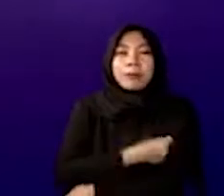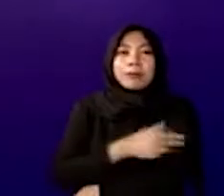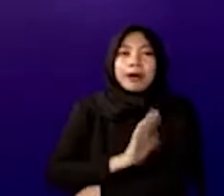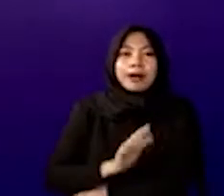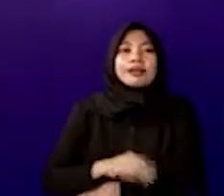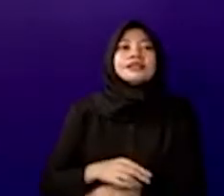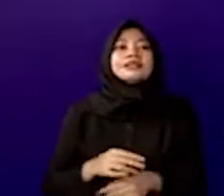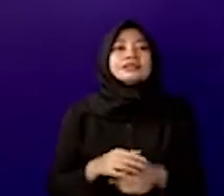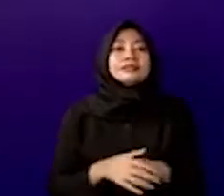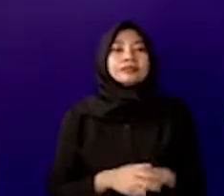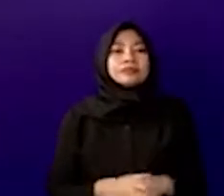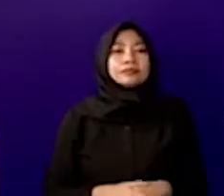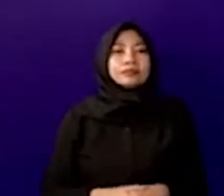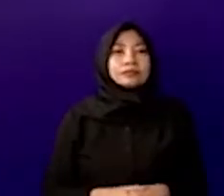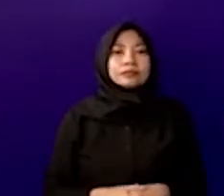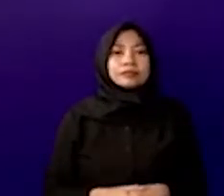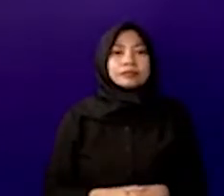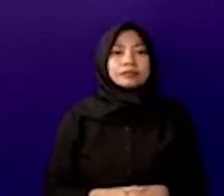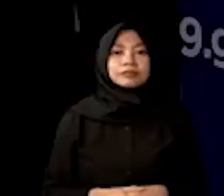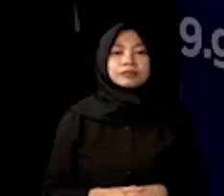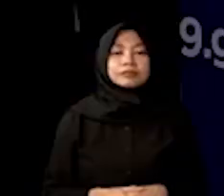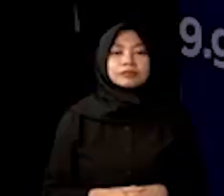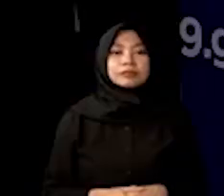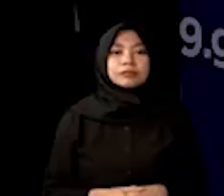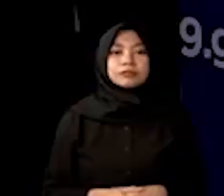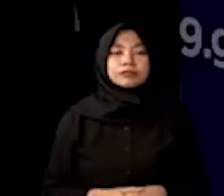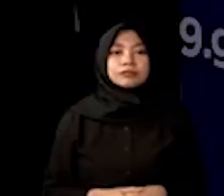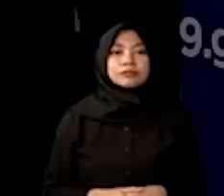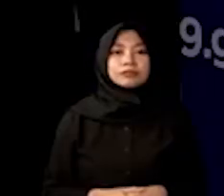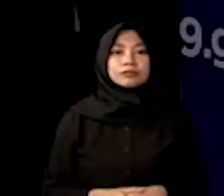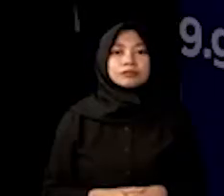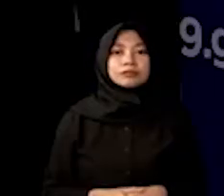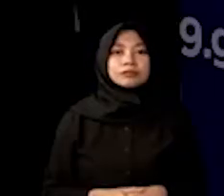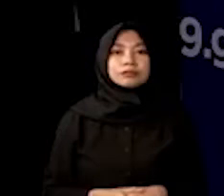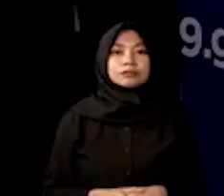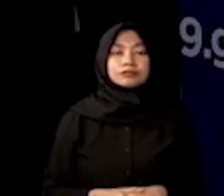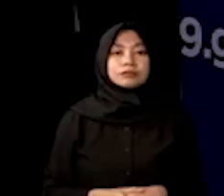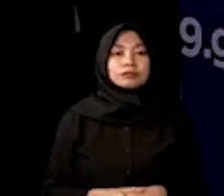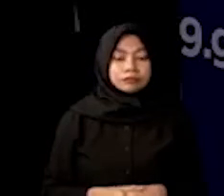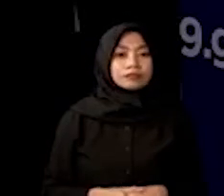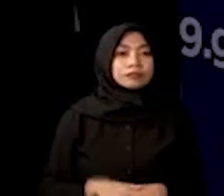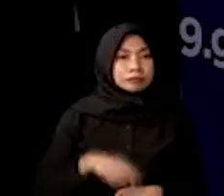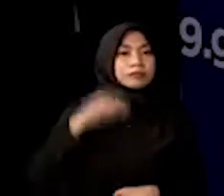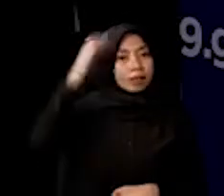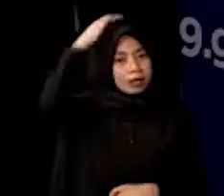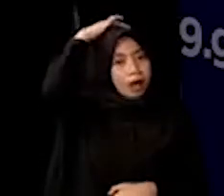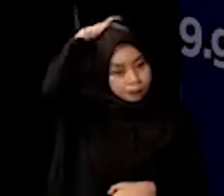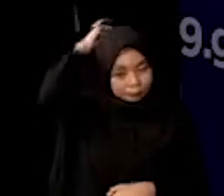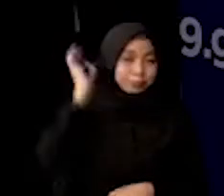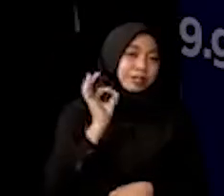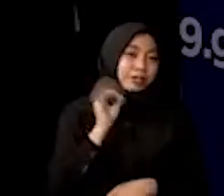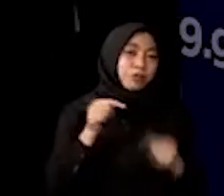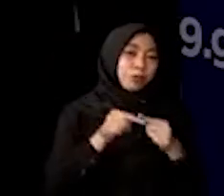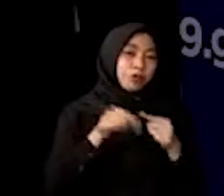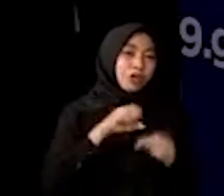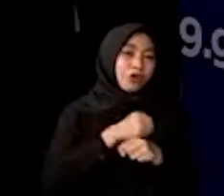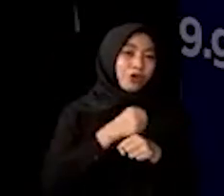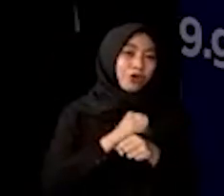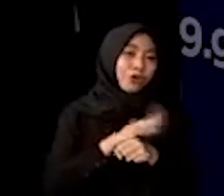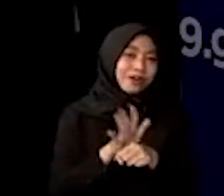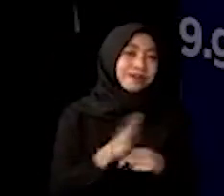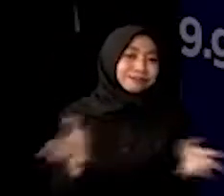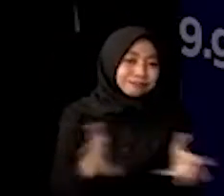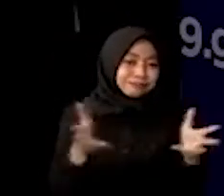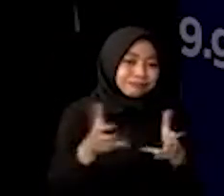harus mengadakan lebih dari itu demikian Pak Baik Pak Erlangga Saya ingin sekarang dari penanganan covid Pak khusus